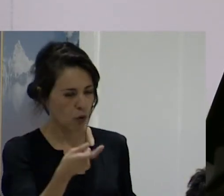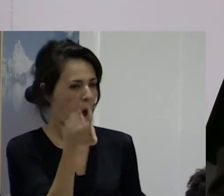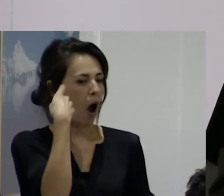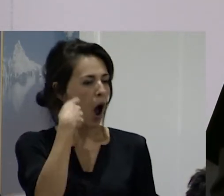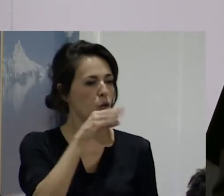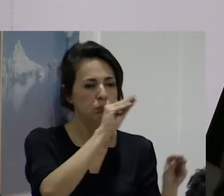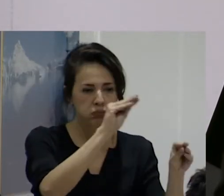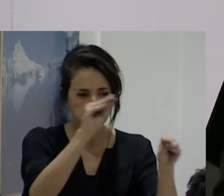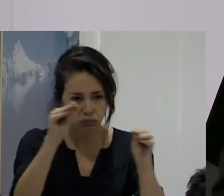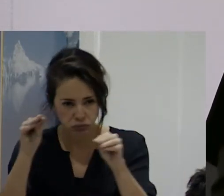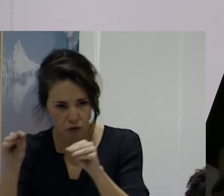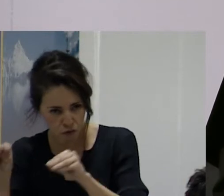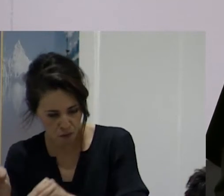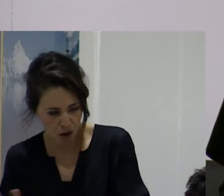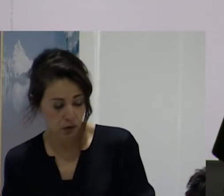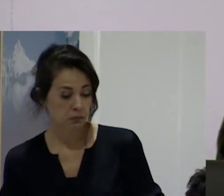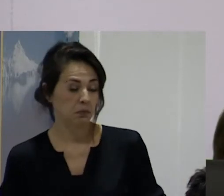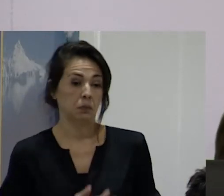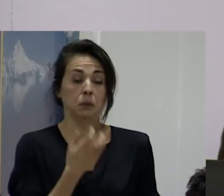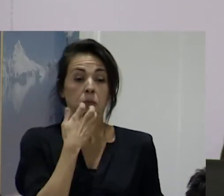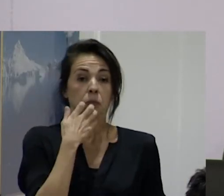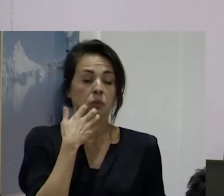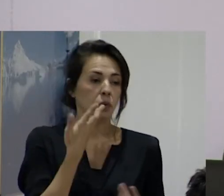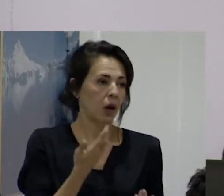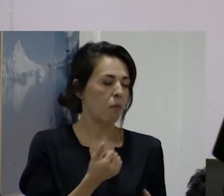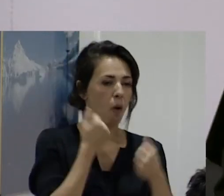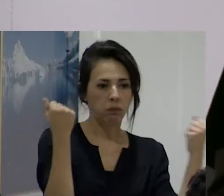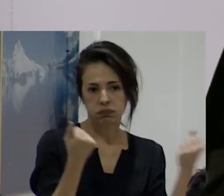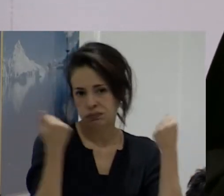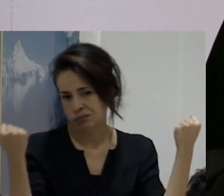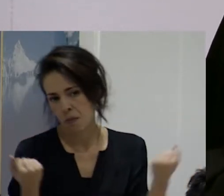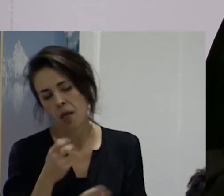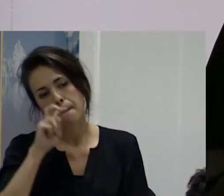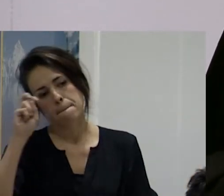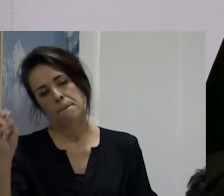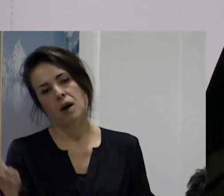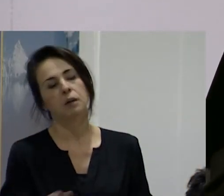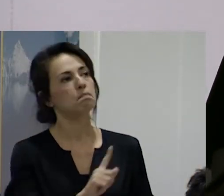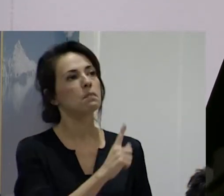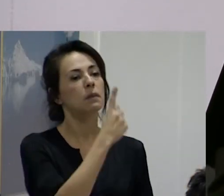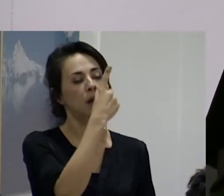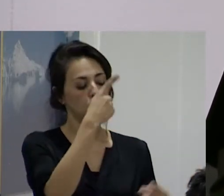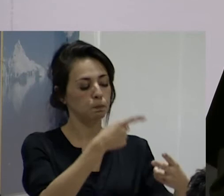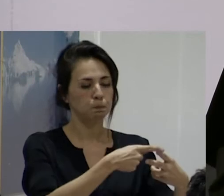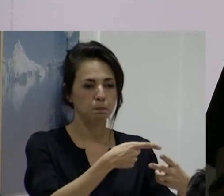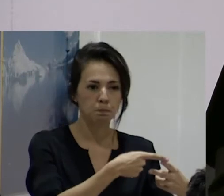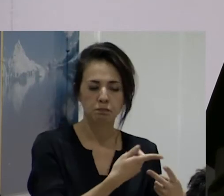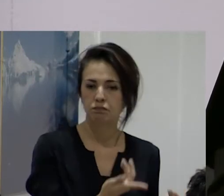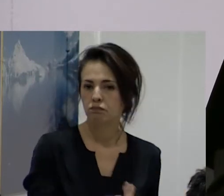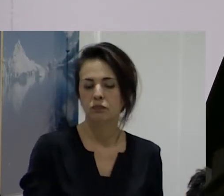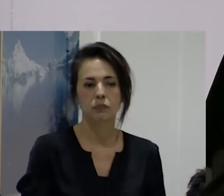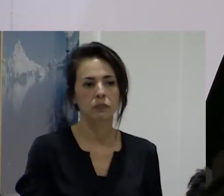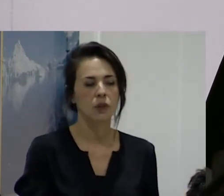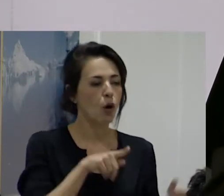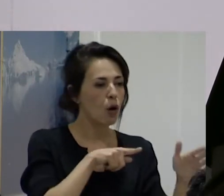motor de progrés social, a través de diverses línies d'actuació. En primer lloc, estem reforçant la programació